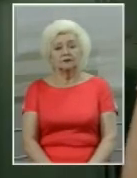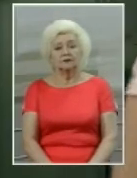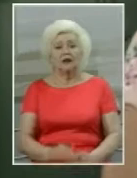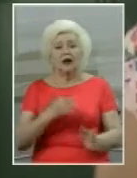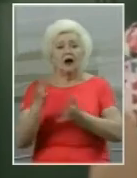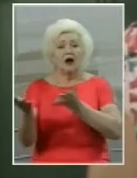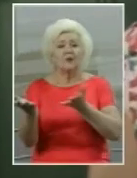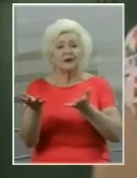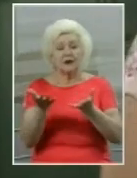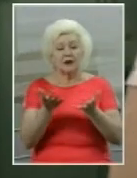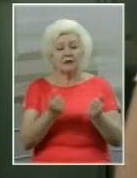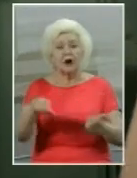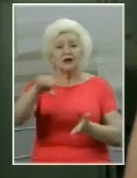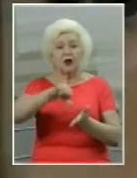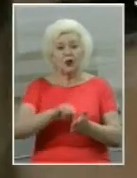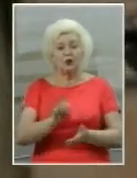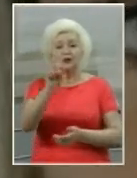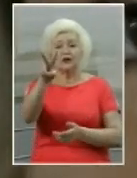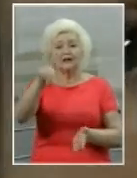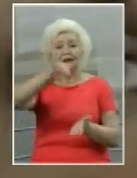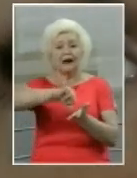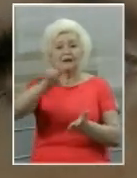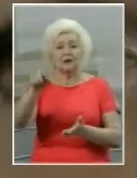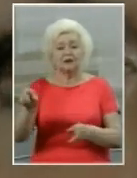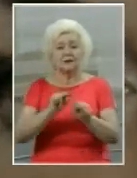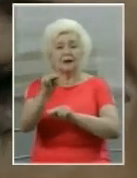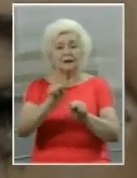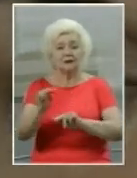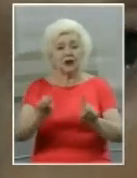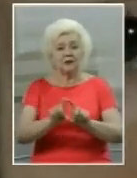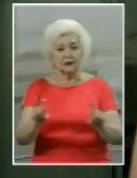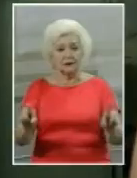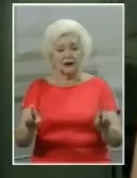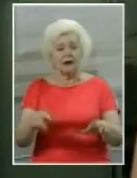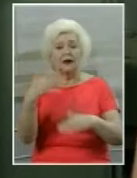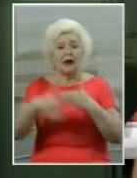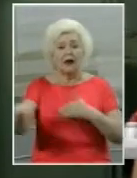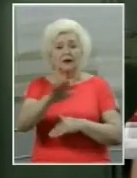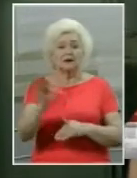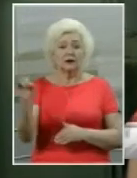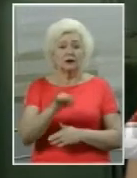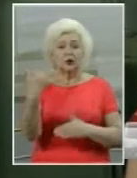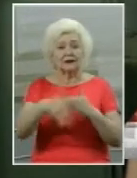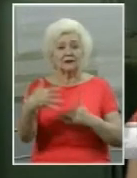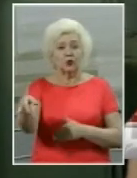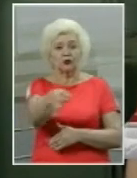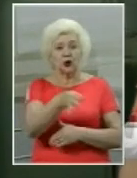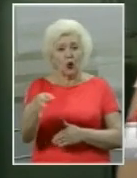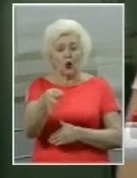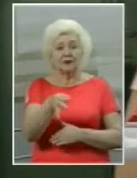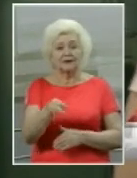Приймає участь 12 представників навчальних закладів Херсону та Херсонської області.